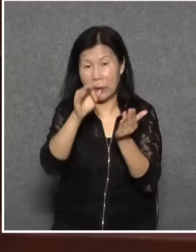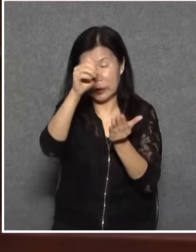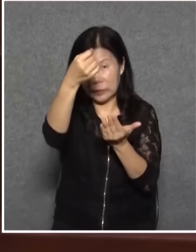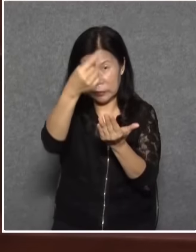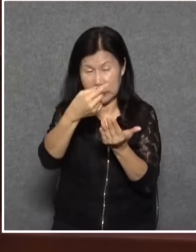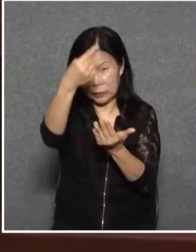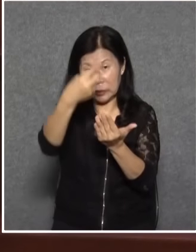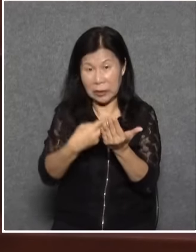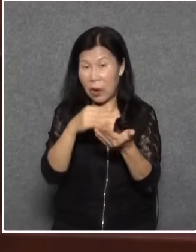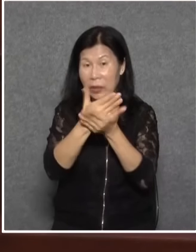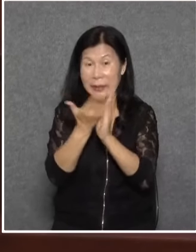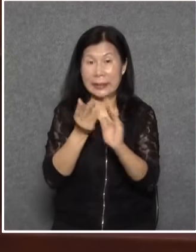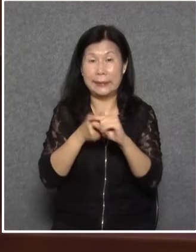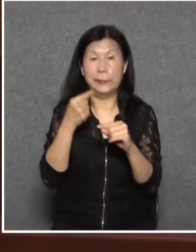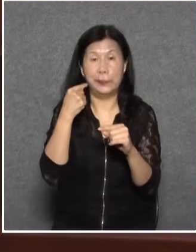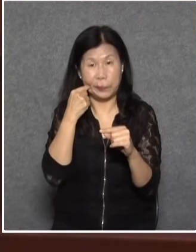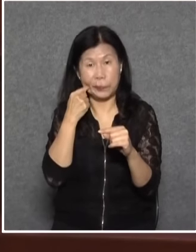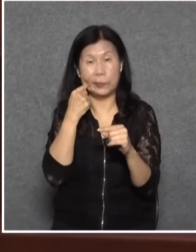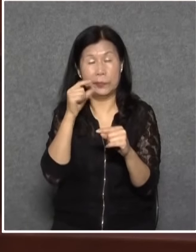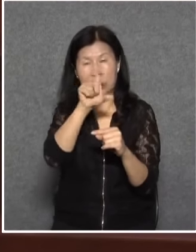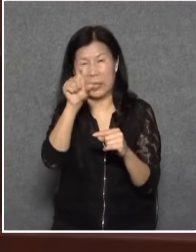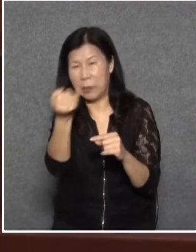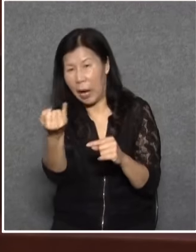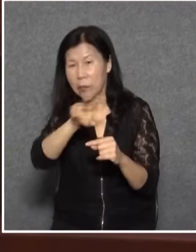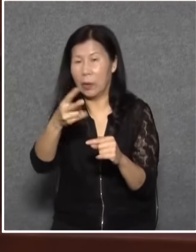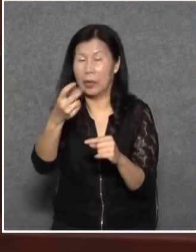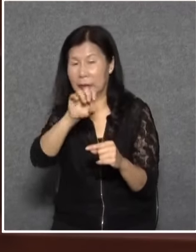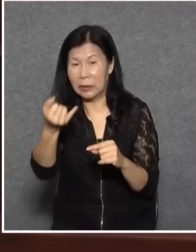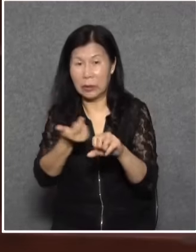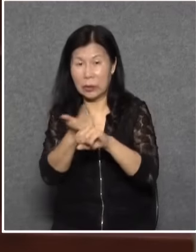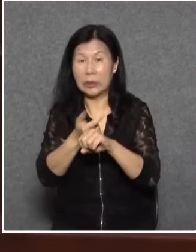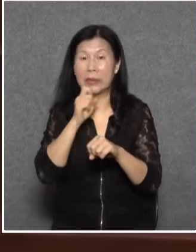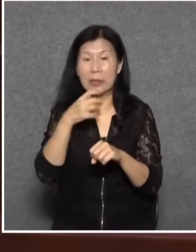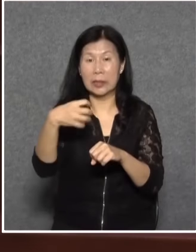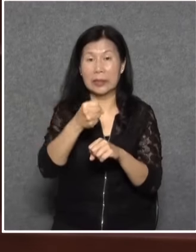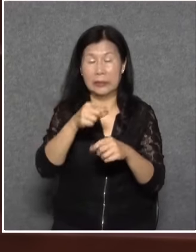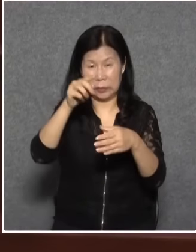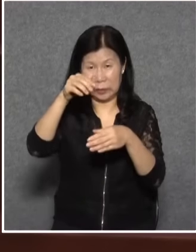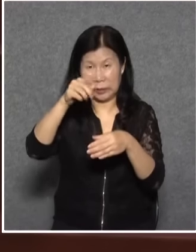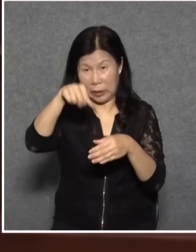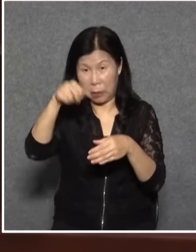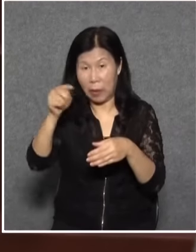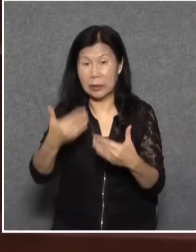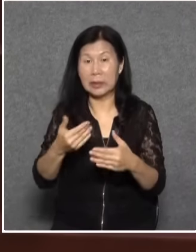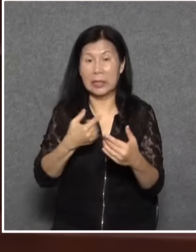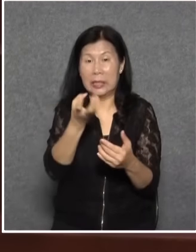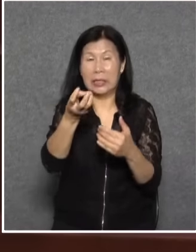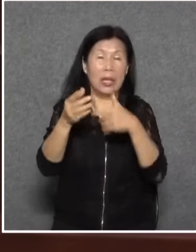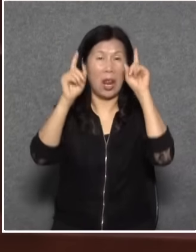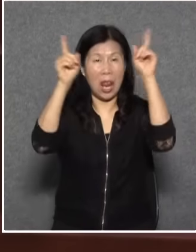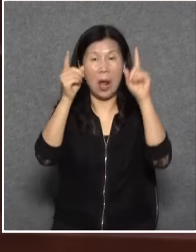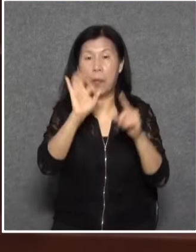有好多嘢。如果我夾硬要嚟咬文嚼字，有排搞啦。喂，主席好多都會批嘅我啦，就唔會話我瑣屑無聊啦，